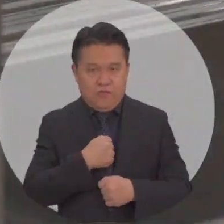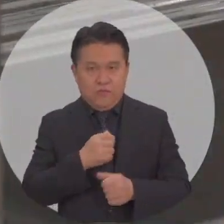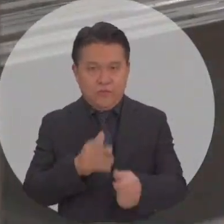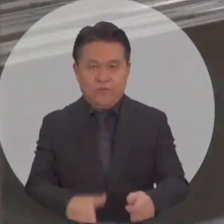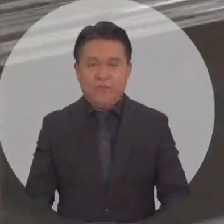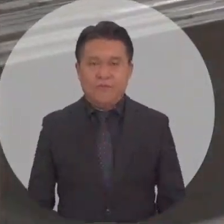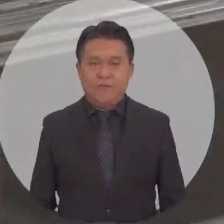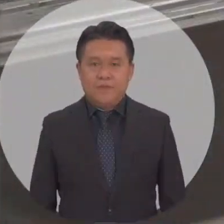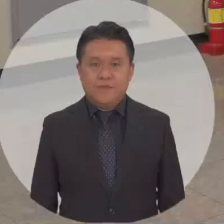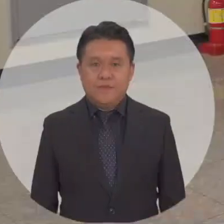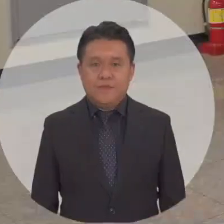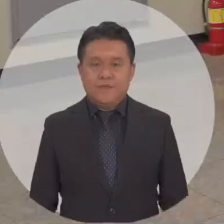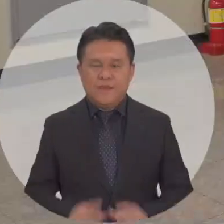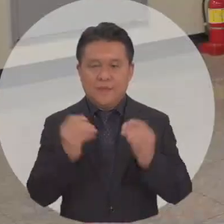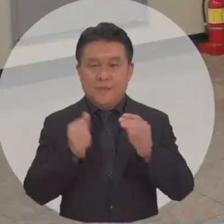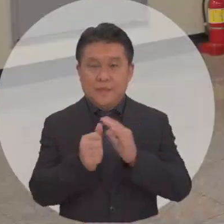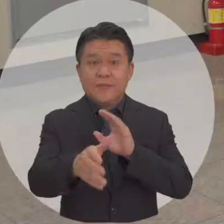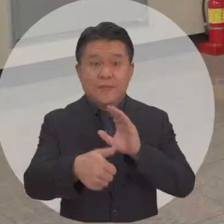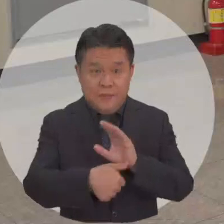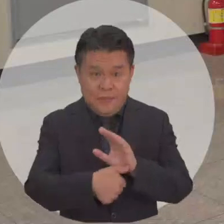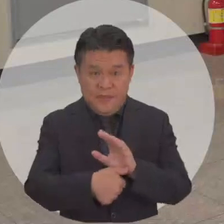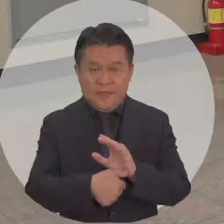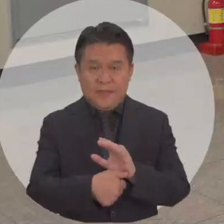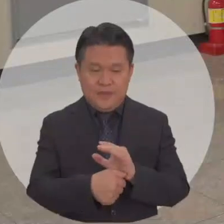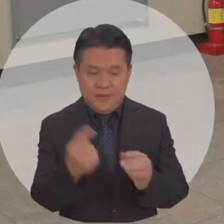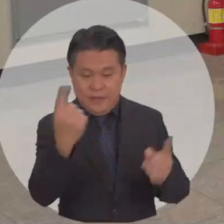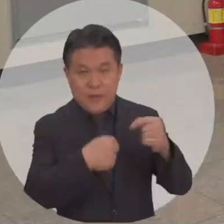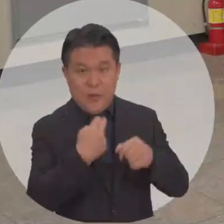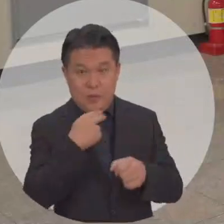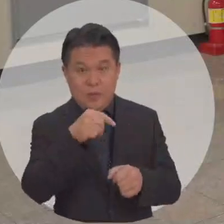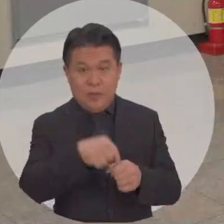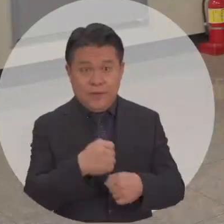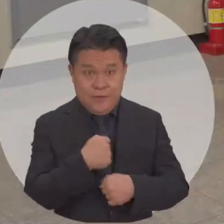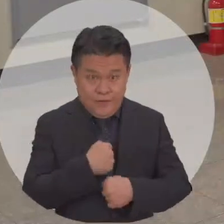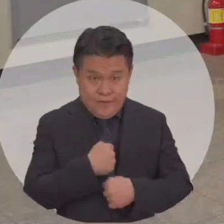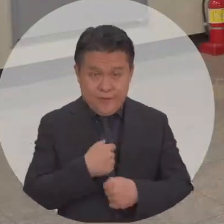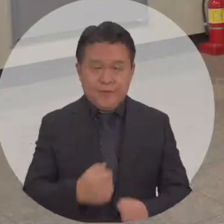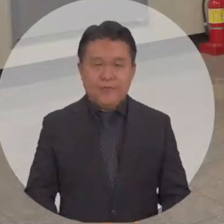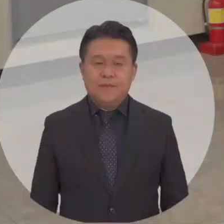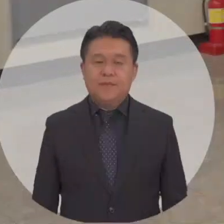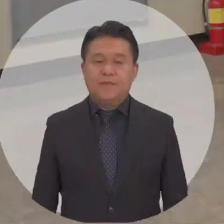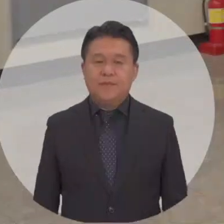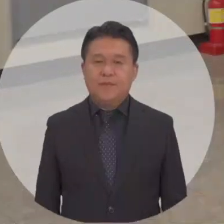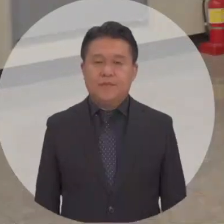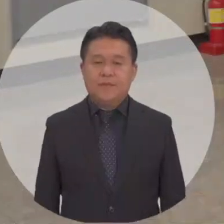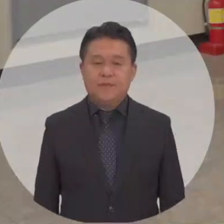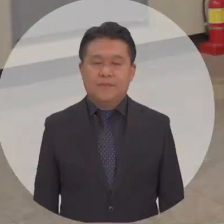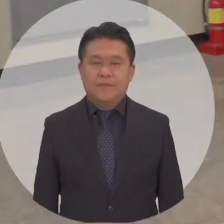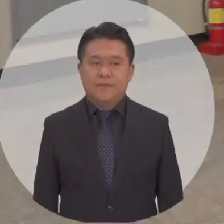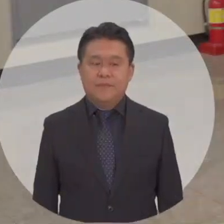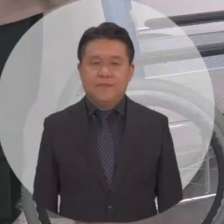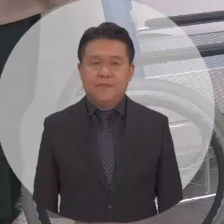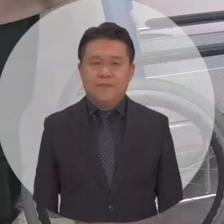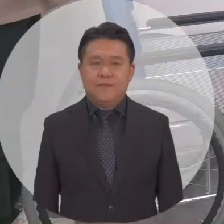주의합니다. 엘리베이터에서 완전히 나갈 때까지 대상자가 다치지 않도록 조심합니다.